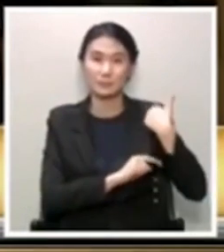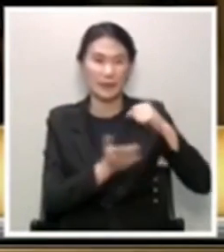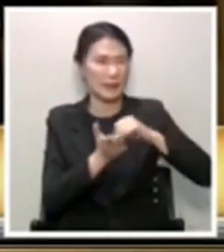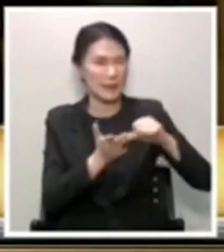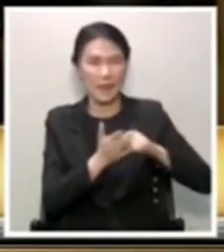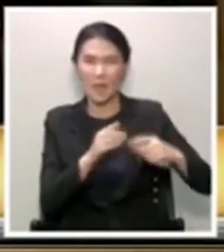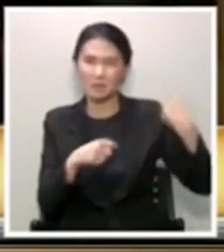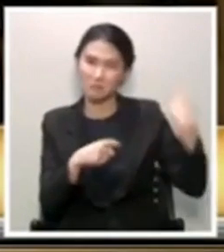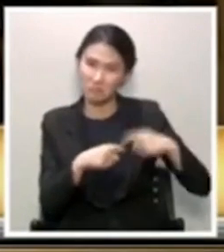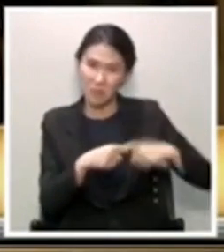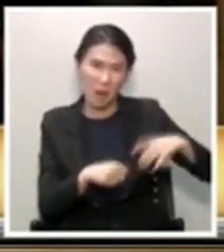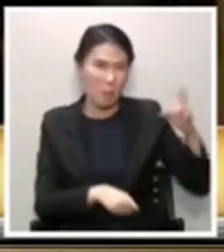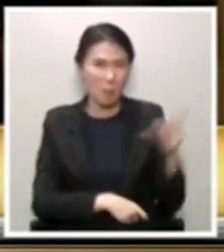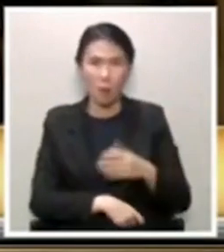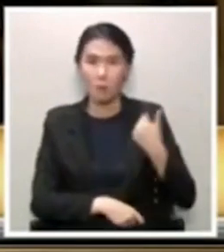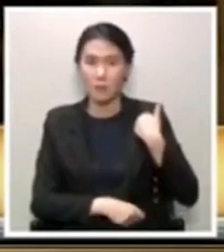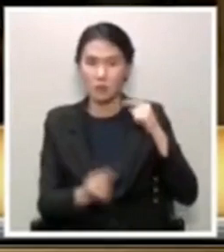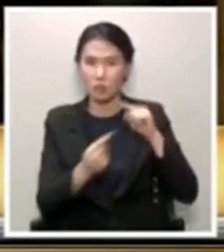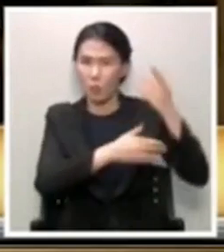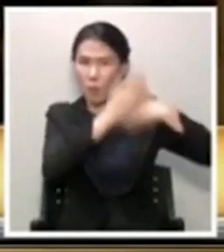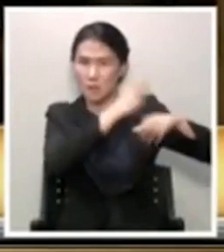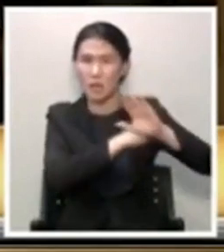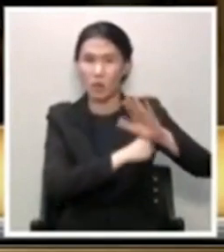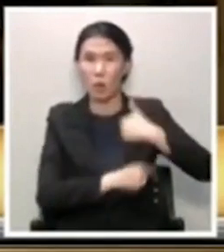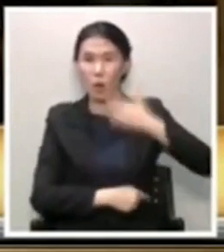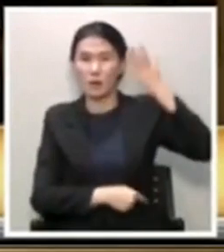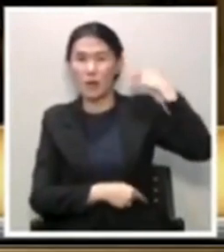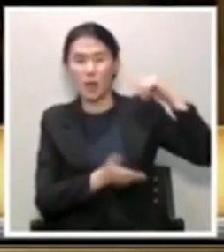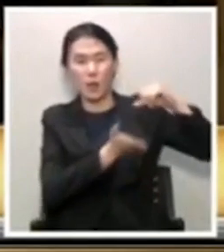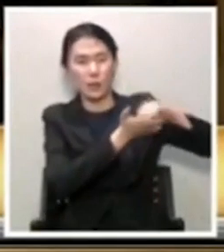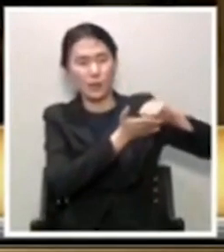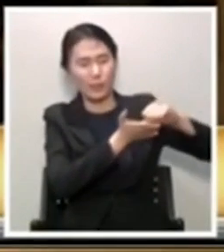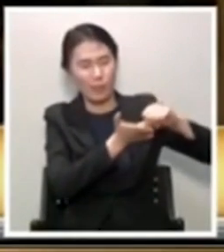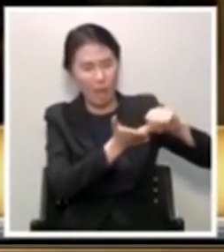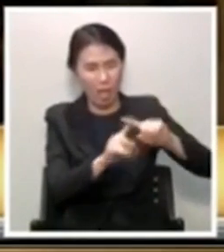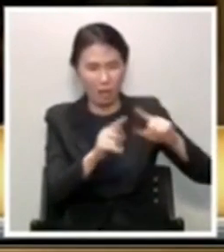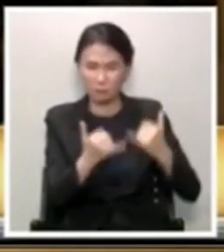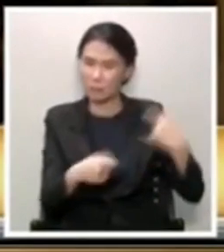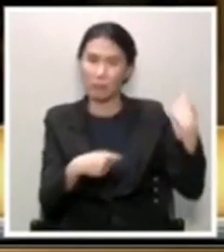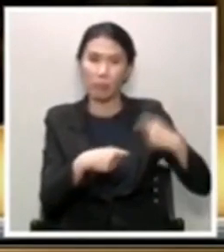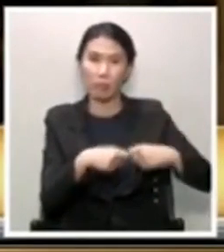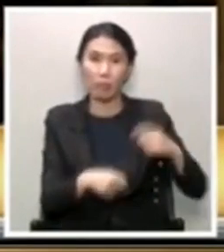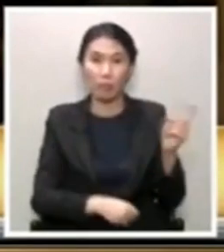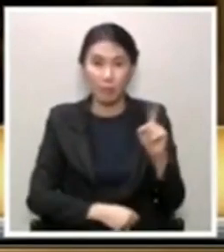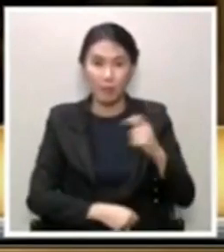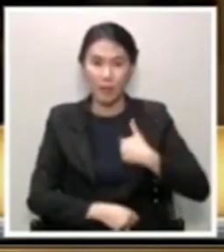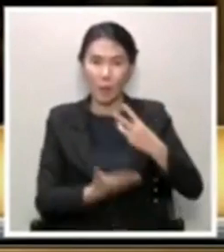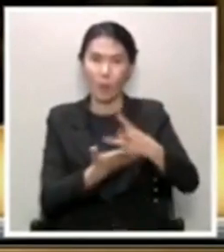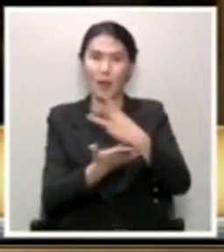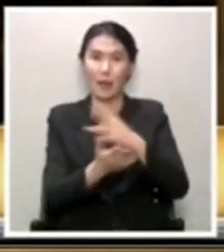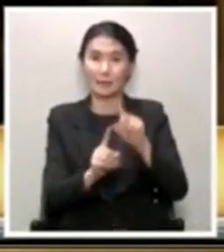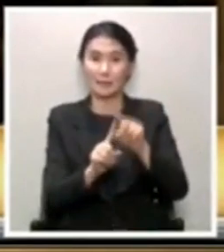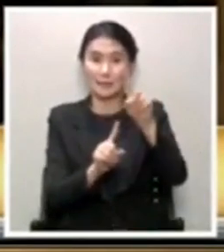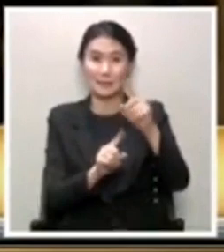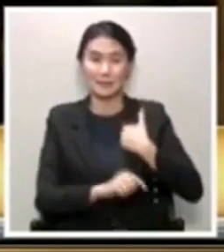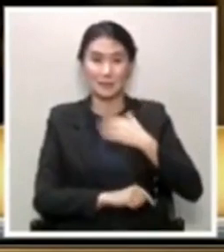ากที่สุดตั้งแต่ในประวัติศาสตร์การเมืองการปกครองของประเทศไทยครับยากตรงไหนครับในวาระที่1